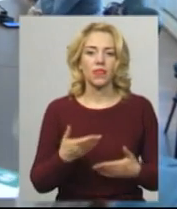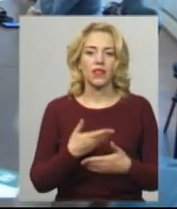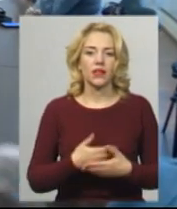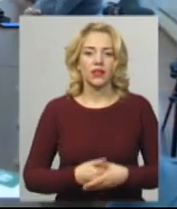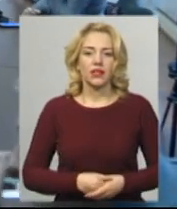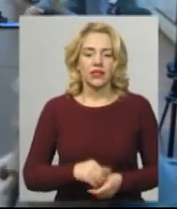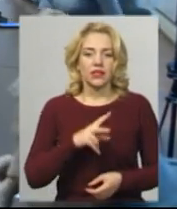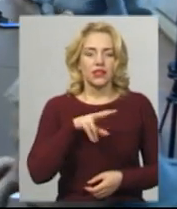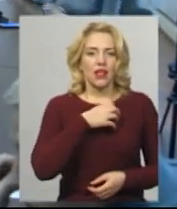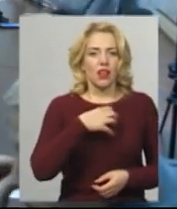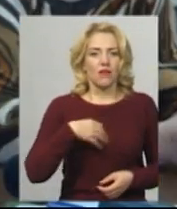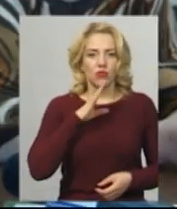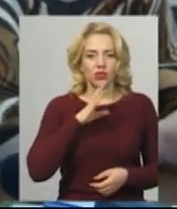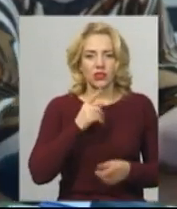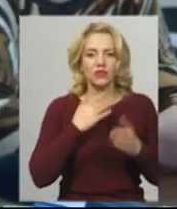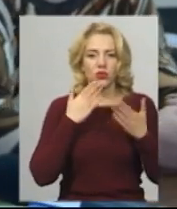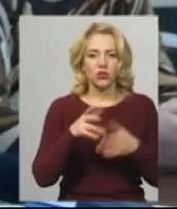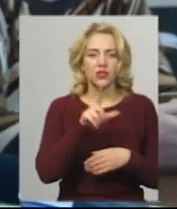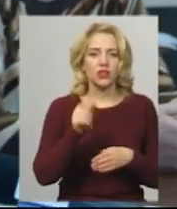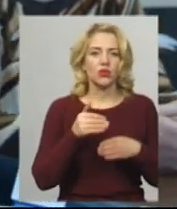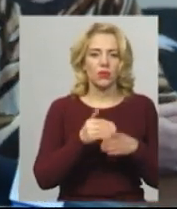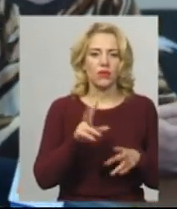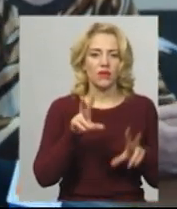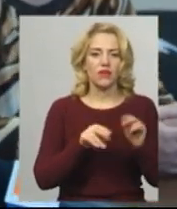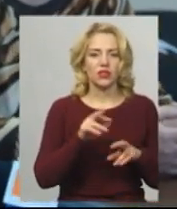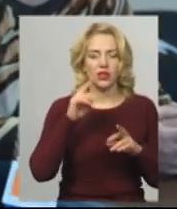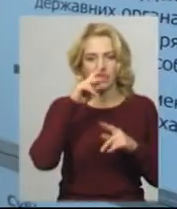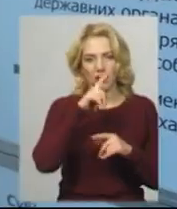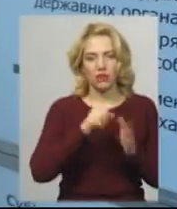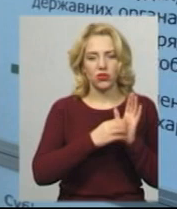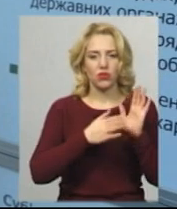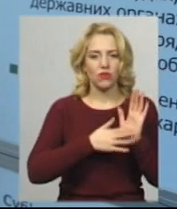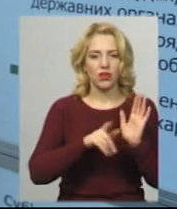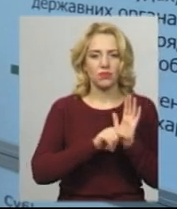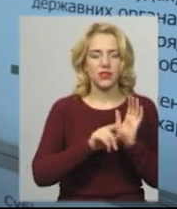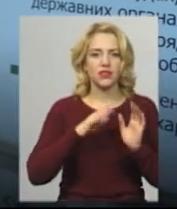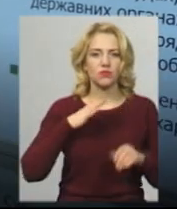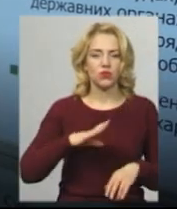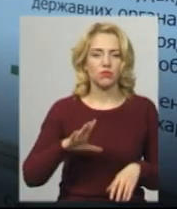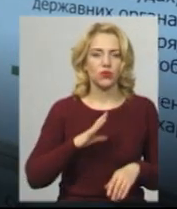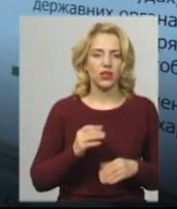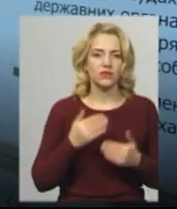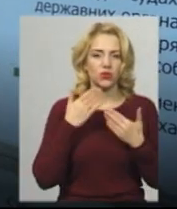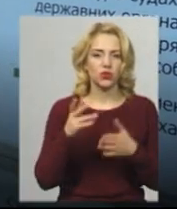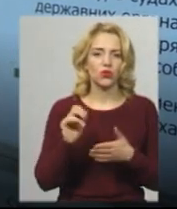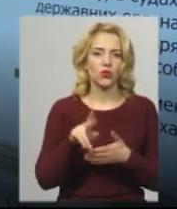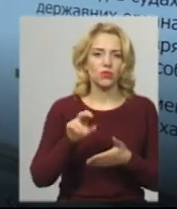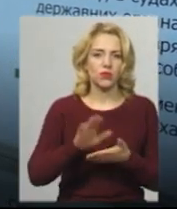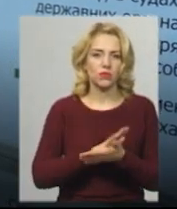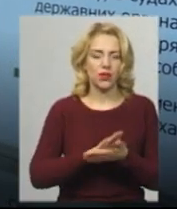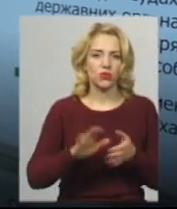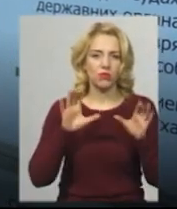зі Славути звернулася за допомогою, бо вважала, неправильно нарахували пенсію. Мушена була звернутися до безоплатної